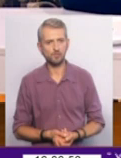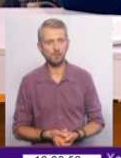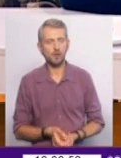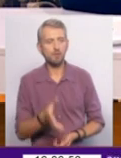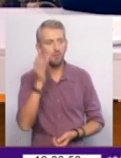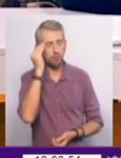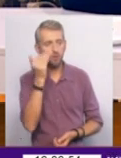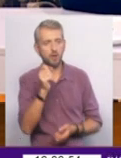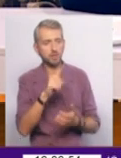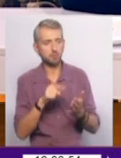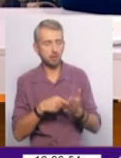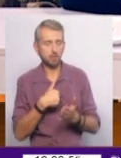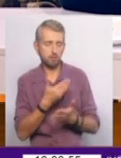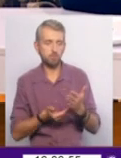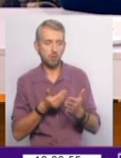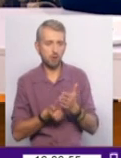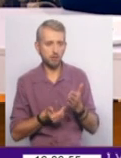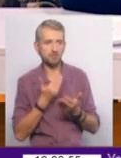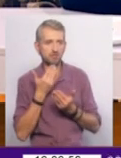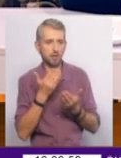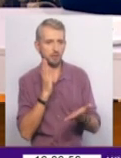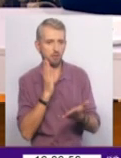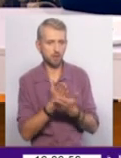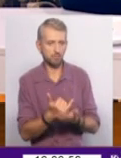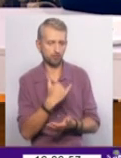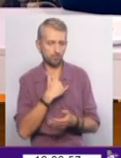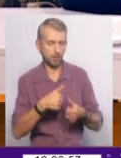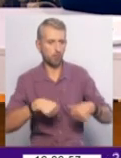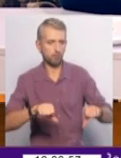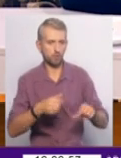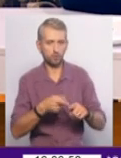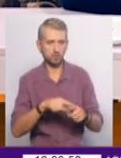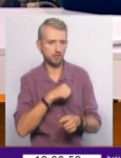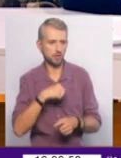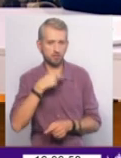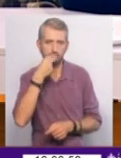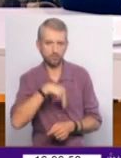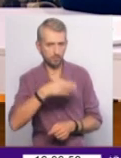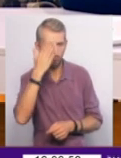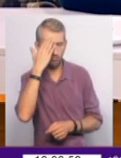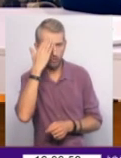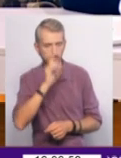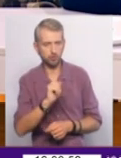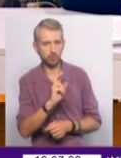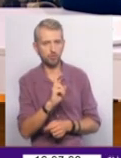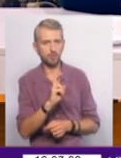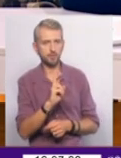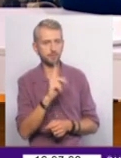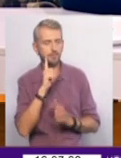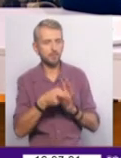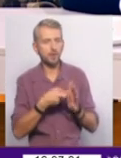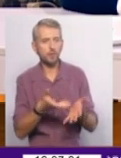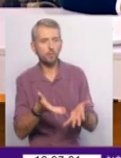Враховуючи ваше запитання, я б порадив звертатися напряму до нас на комісію, тому що це найефективніший спосіб для того, щоб